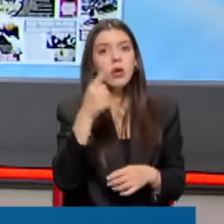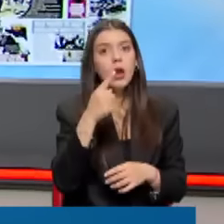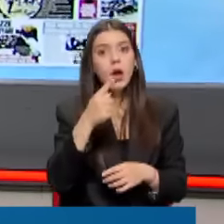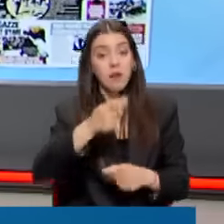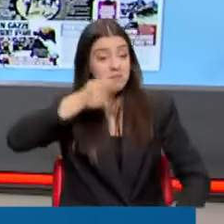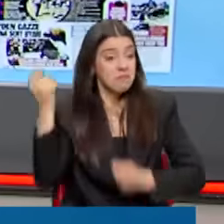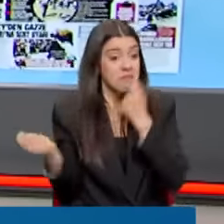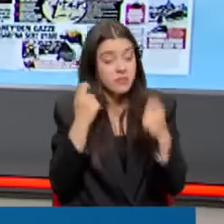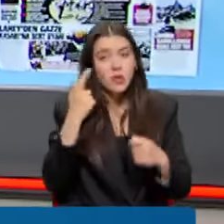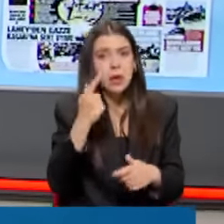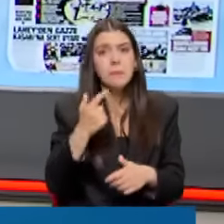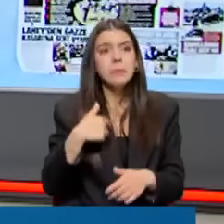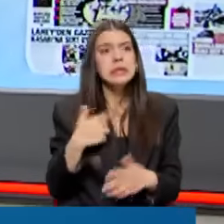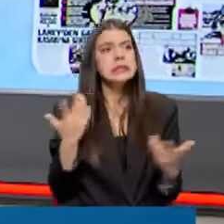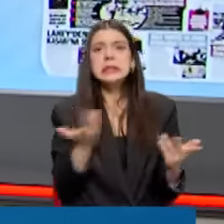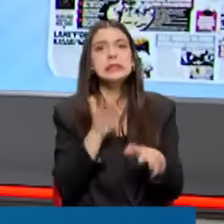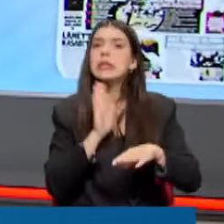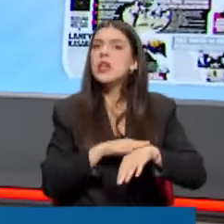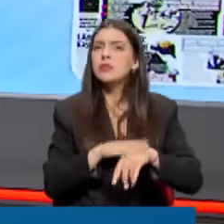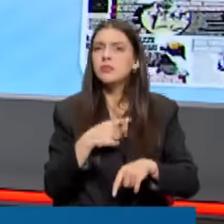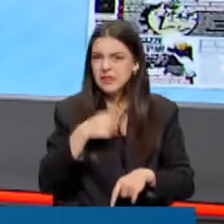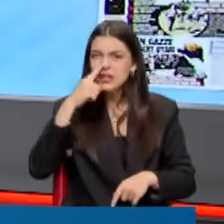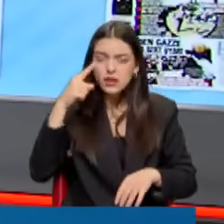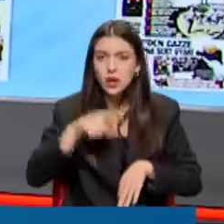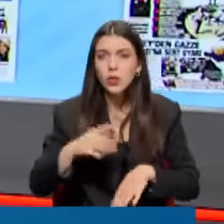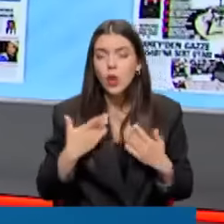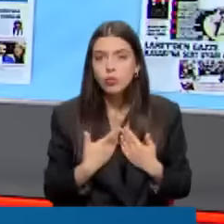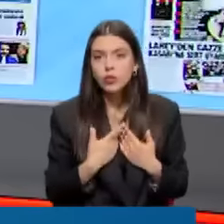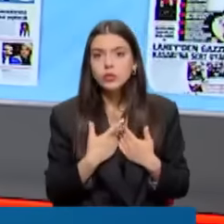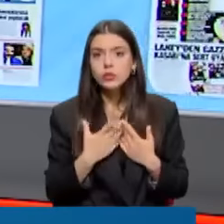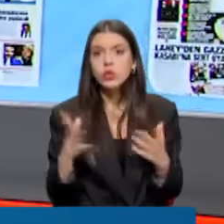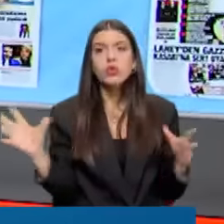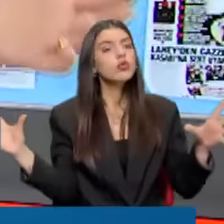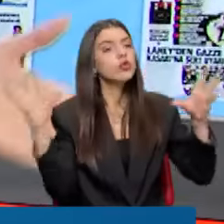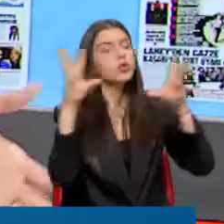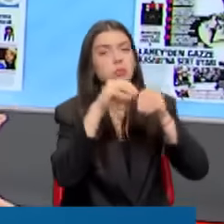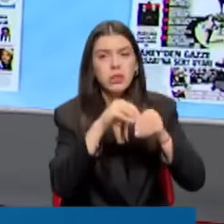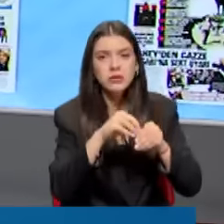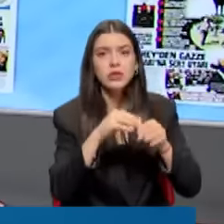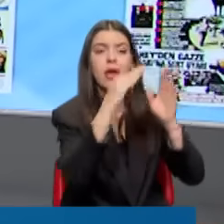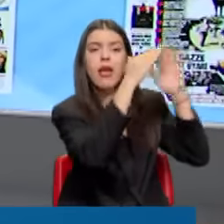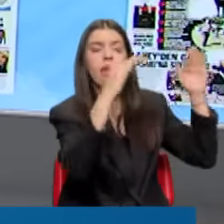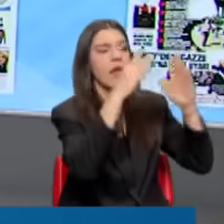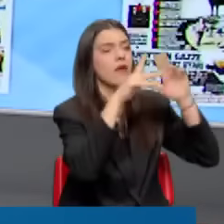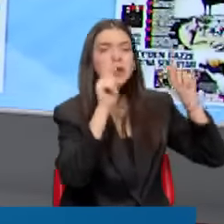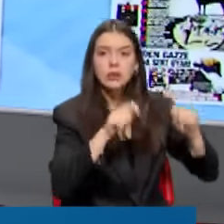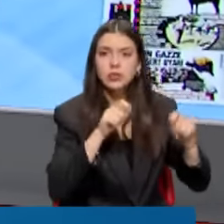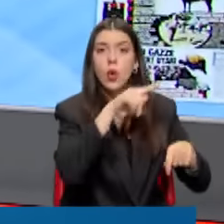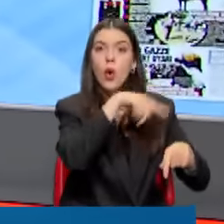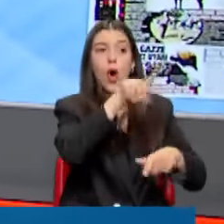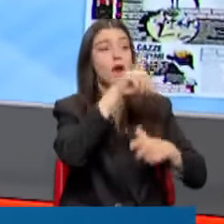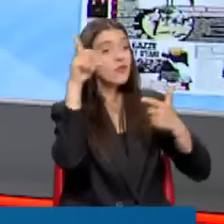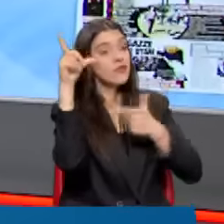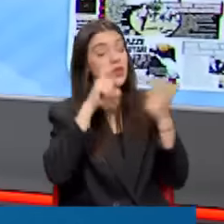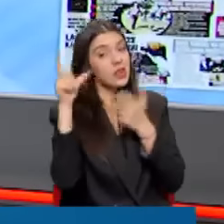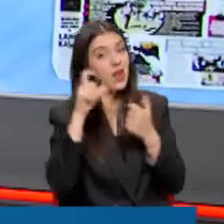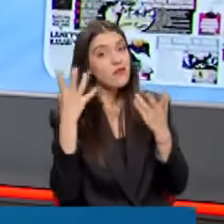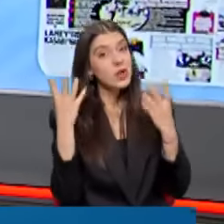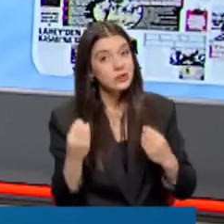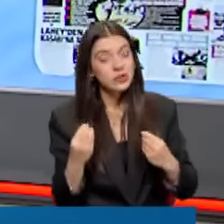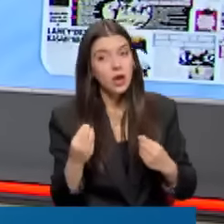gireceğiniz biz nasıl ikna olacağız toplanacak işte Barınaklar yapılacak oralarda fotoğrafları